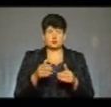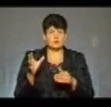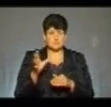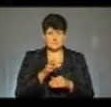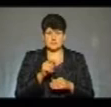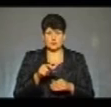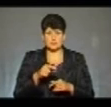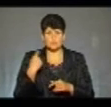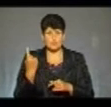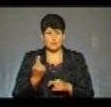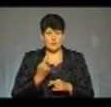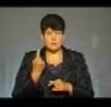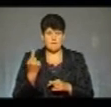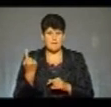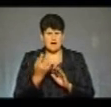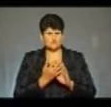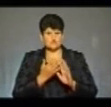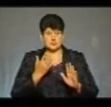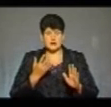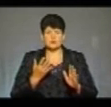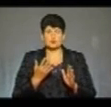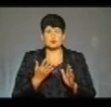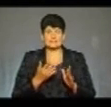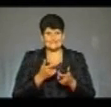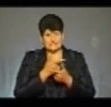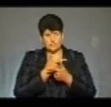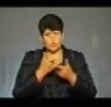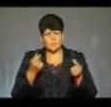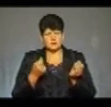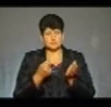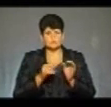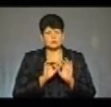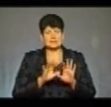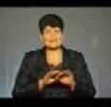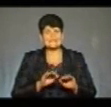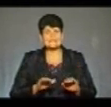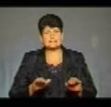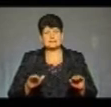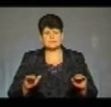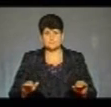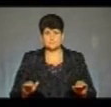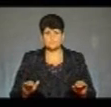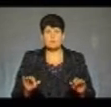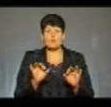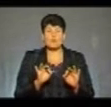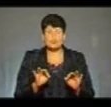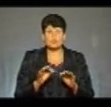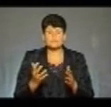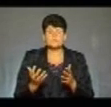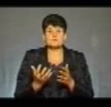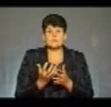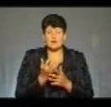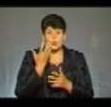мешканців краю, в першу чергу інформацію довести до дітей про виявлення